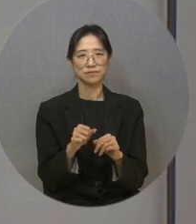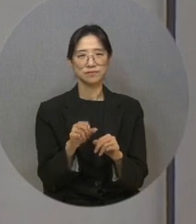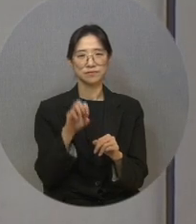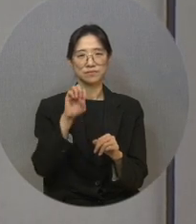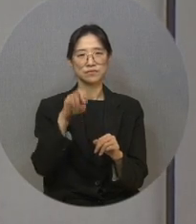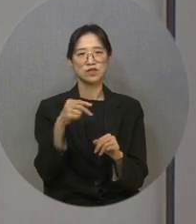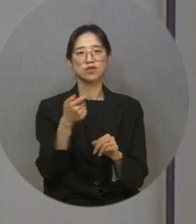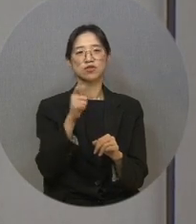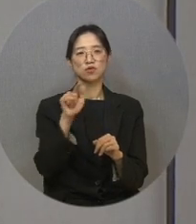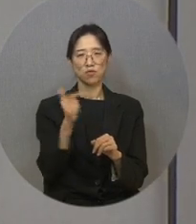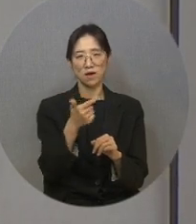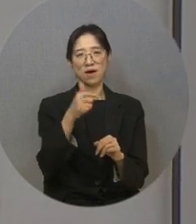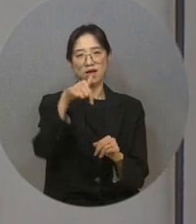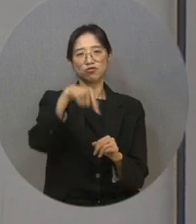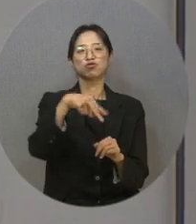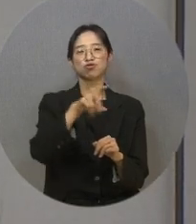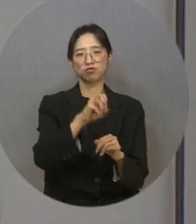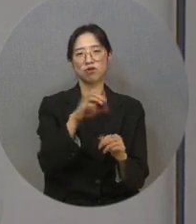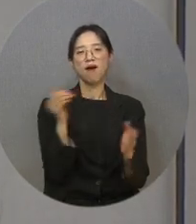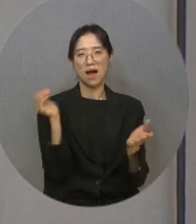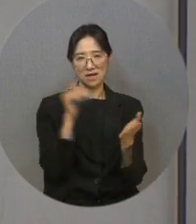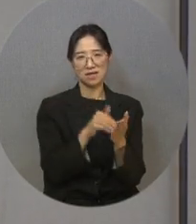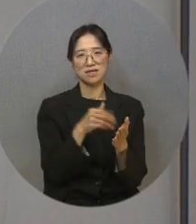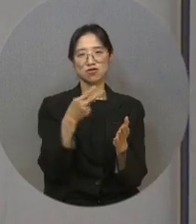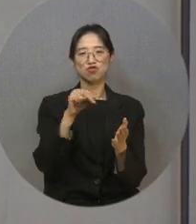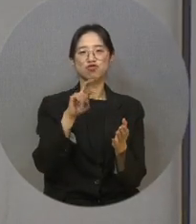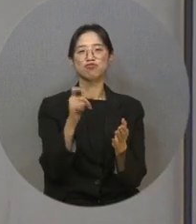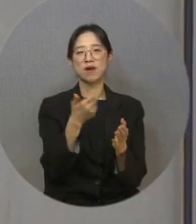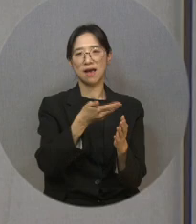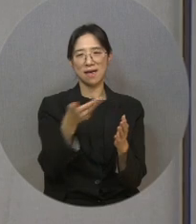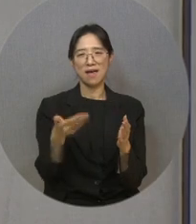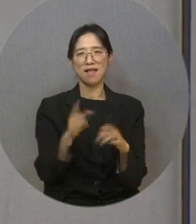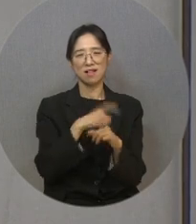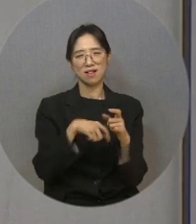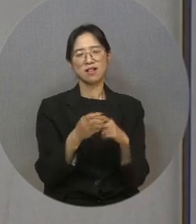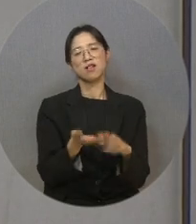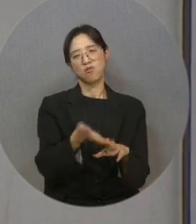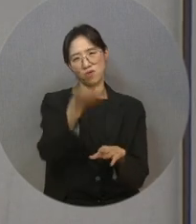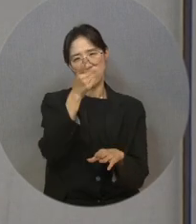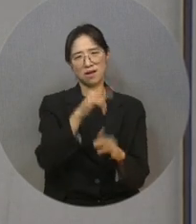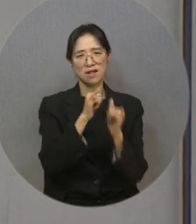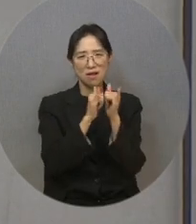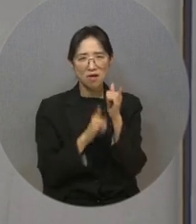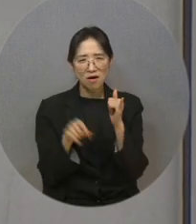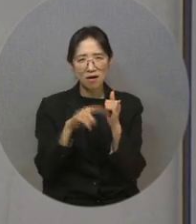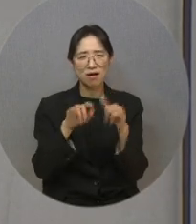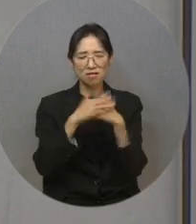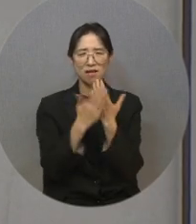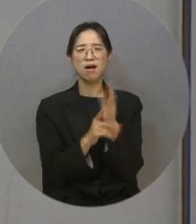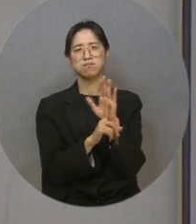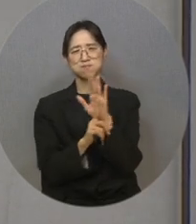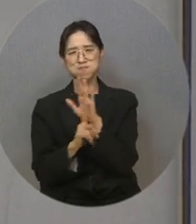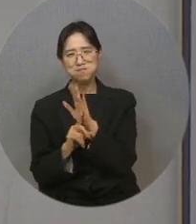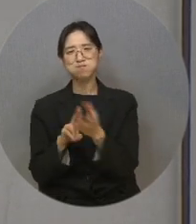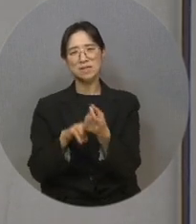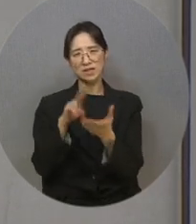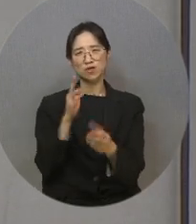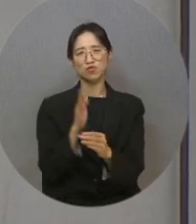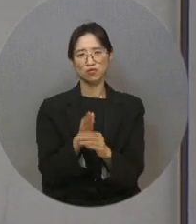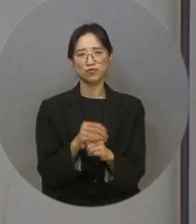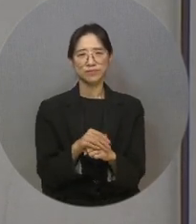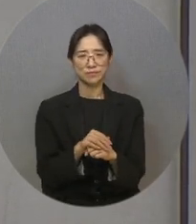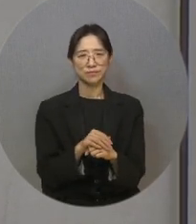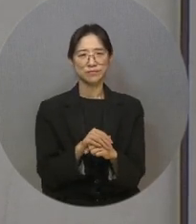윤관의 구성까지가 두만강 훨씬 위입니다. 지금 역사적으로 다 나오고 있어요. 전부 다 밝혀지고 있어요.